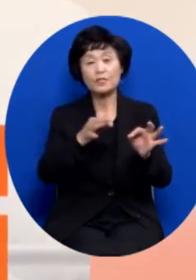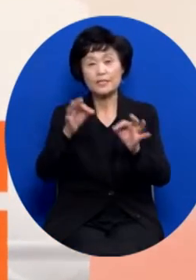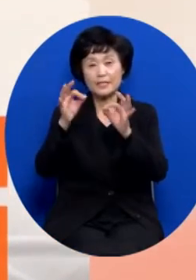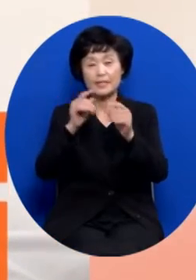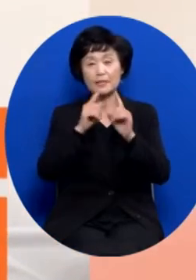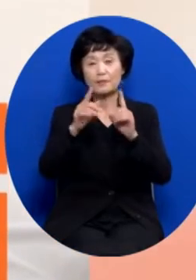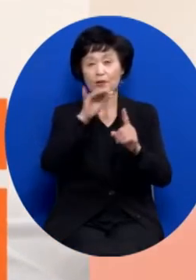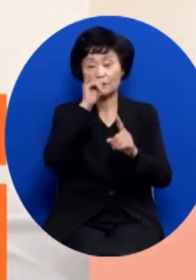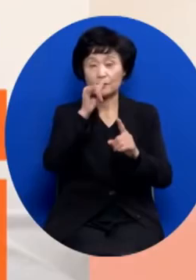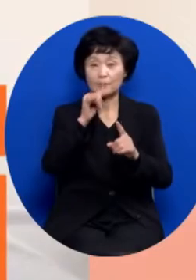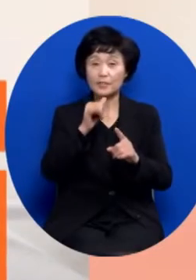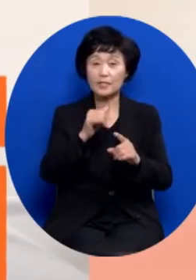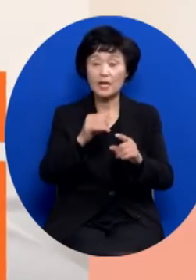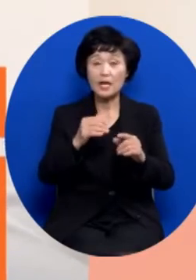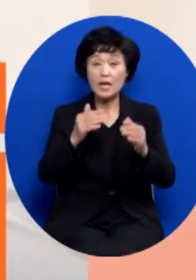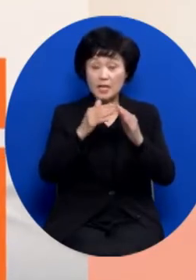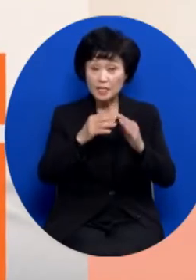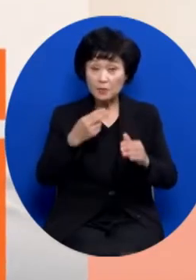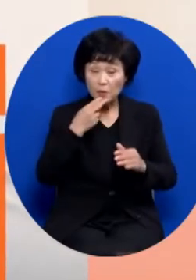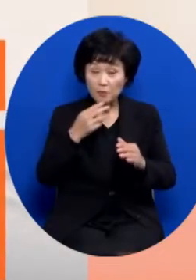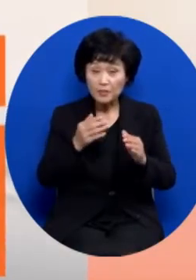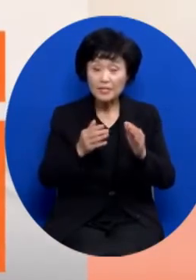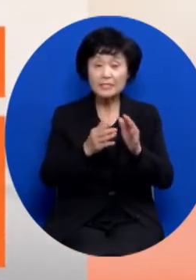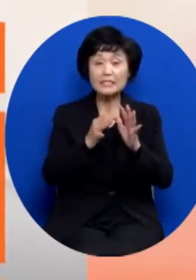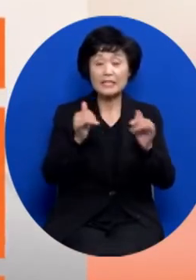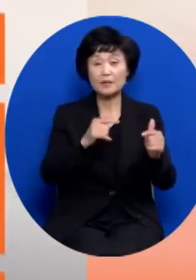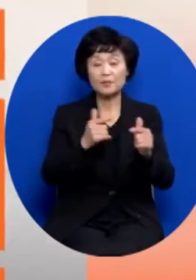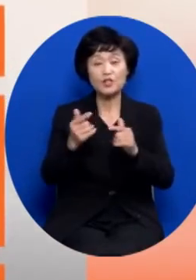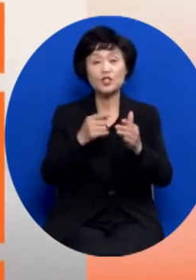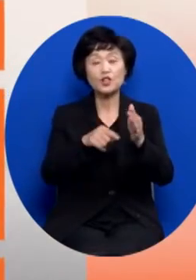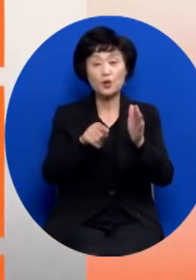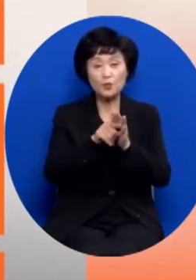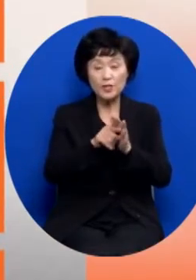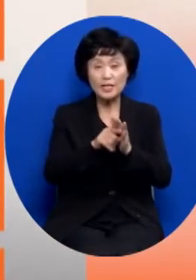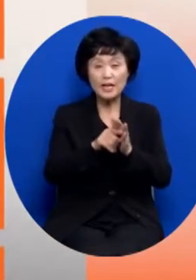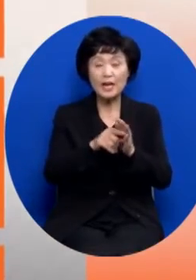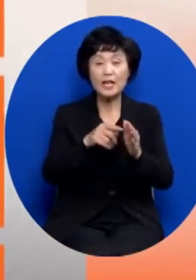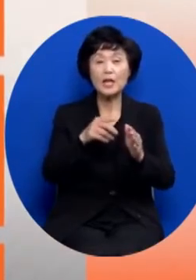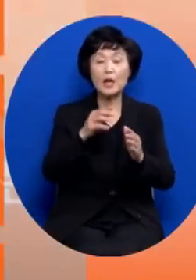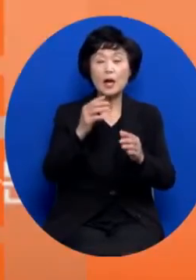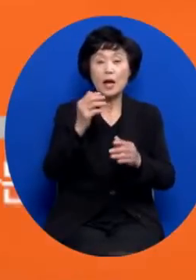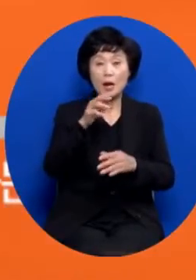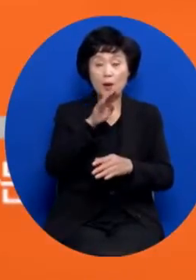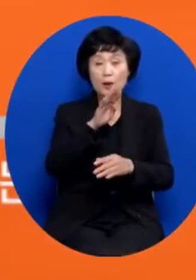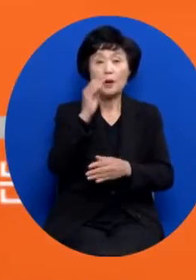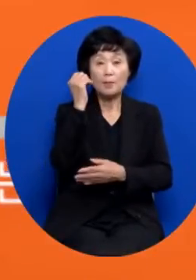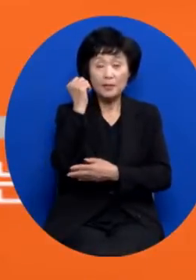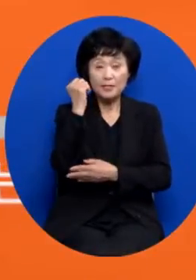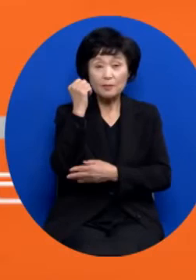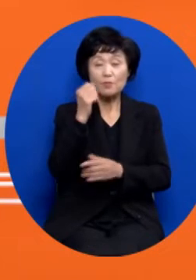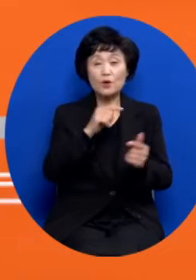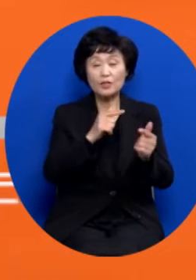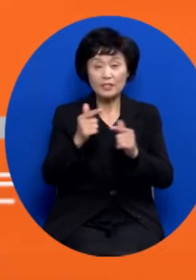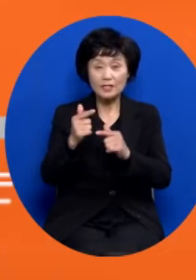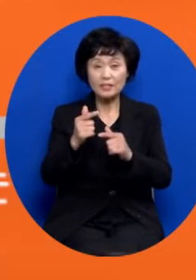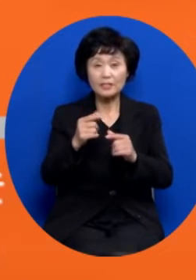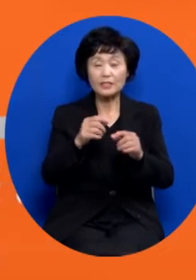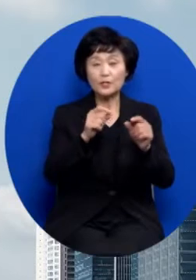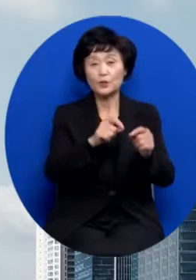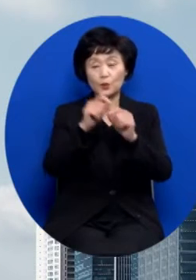밝혔습니다. 다만 무주택 서민을 위한 버팀목 대출과 디딤돌 대출금리는 올해 연말까지 동결할 계획입니다.